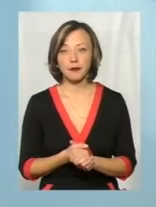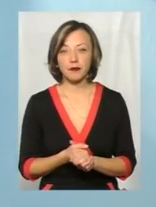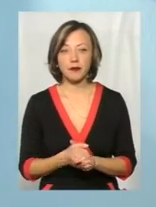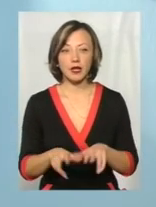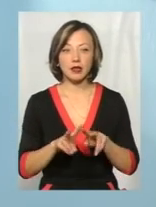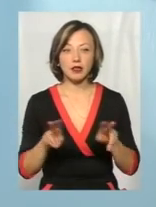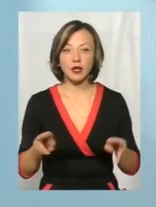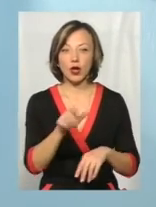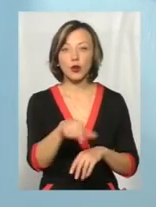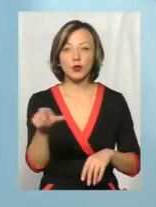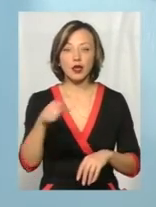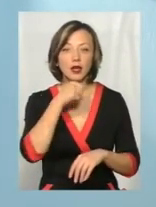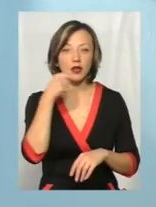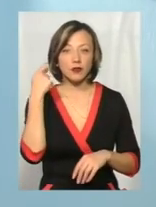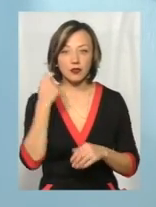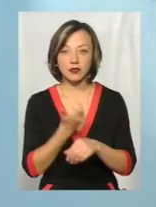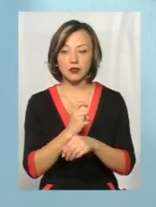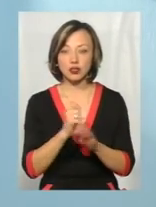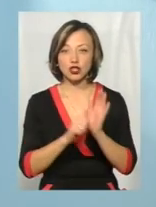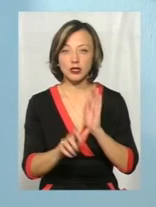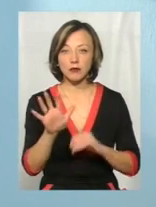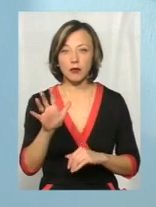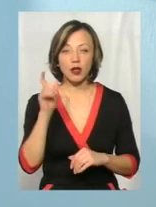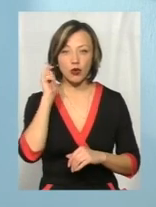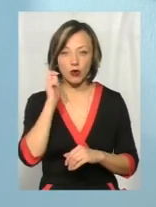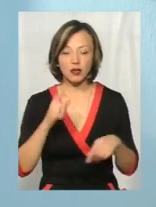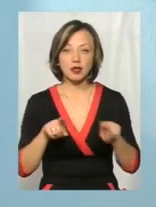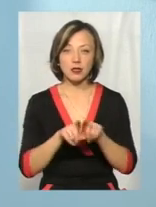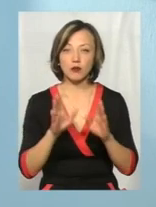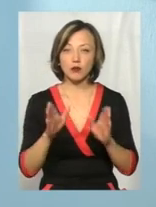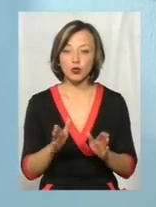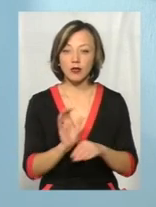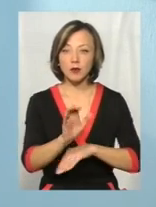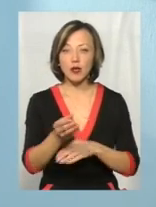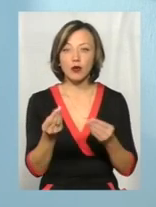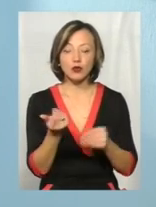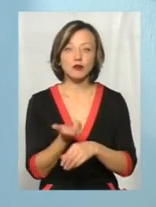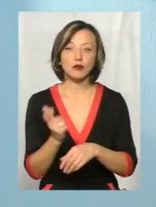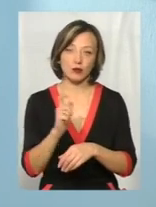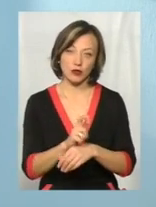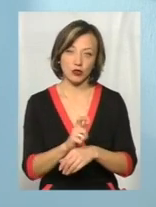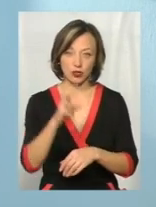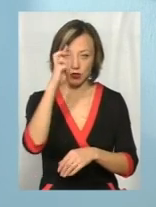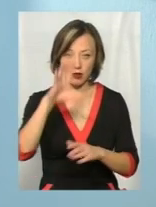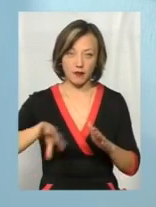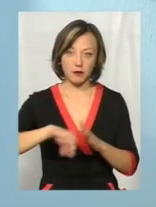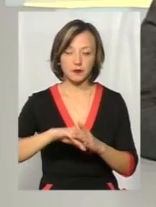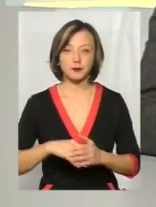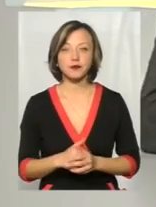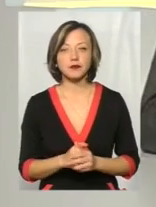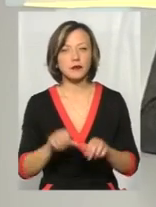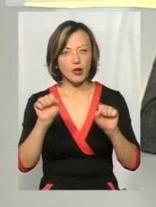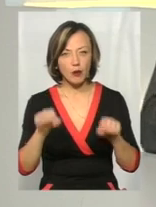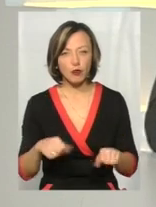як і за людей літнього віку, старше 65 років, вони, так само буде на них йти більше коштів. А може один